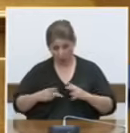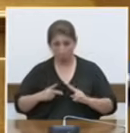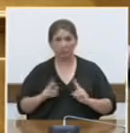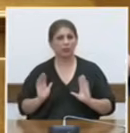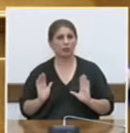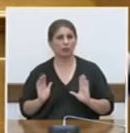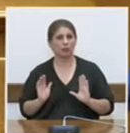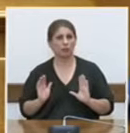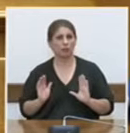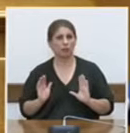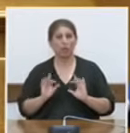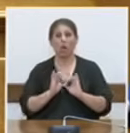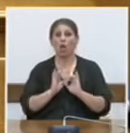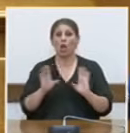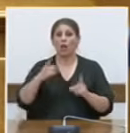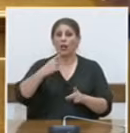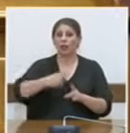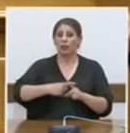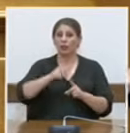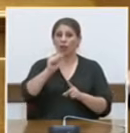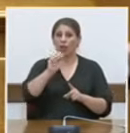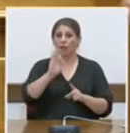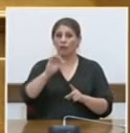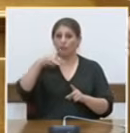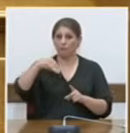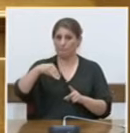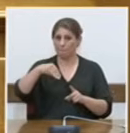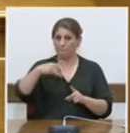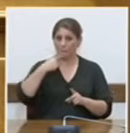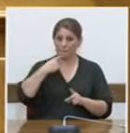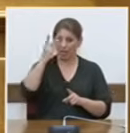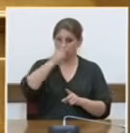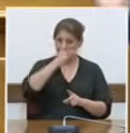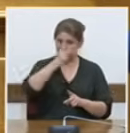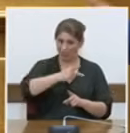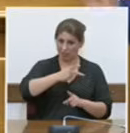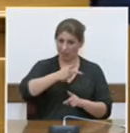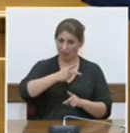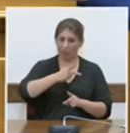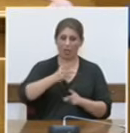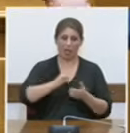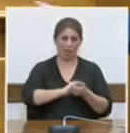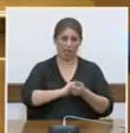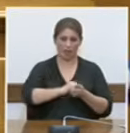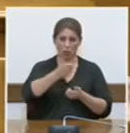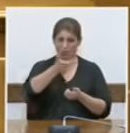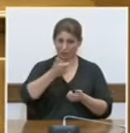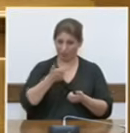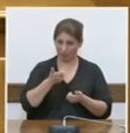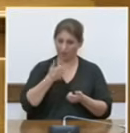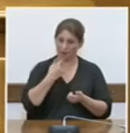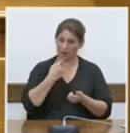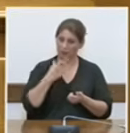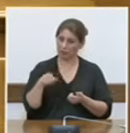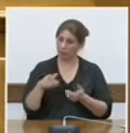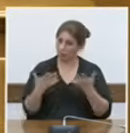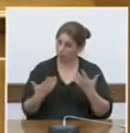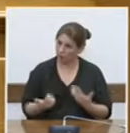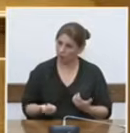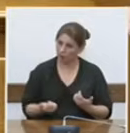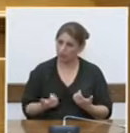Χωρίς ελληνικό αφημί. Έγινε καταγγελία από την Ένωση Δανειοληπτών, ήρθε το φαξ και ρωτώ τον Υπουργό αν ισχύει. Και να μας πείτε